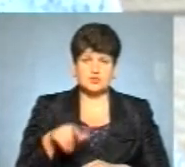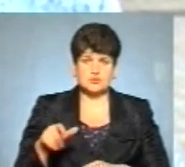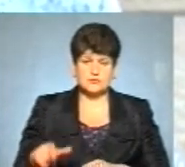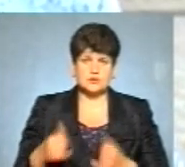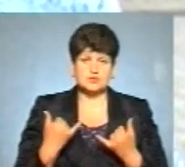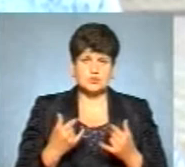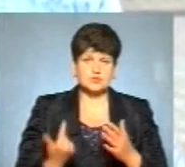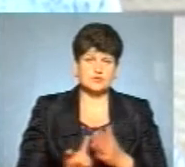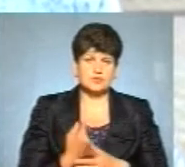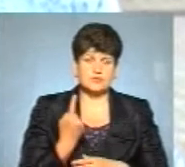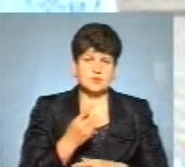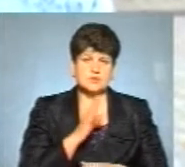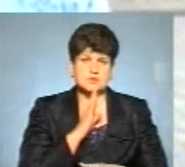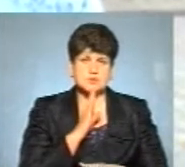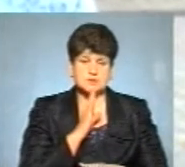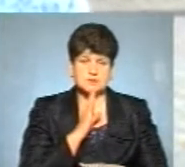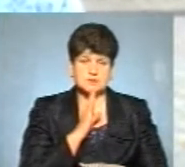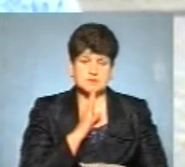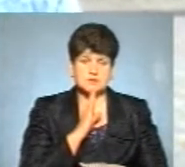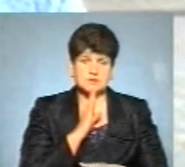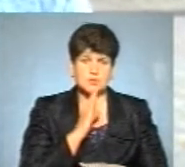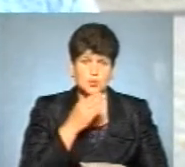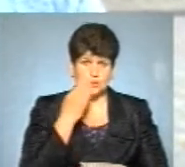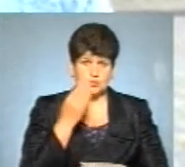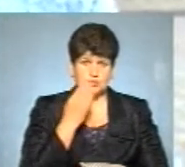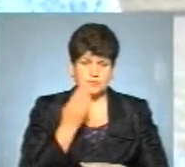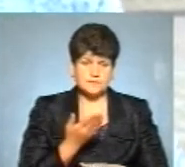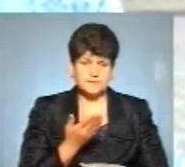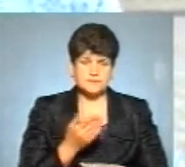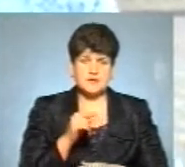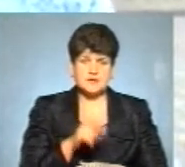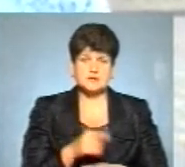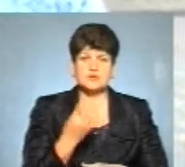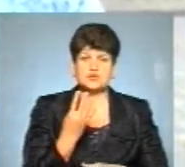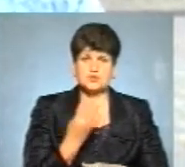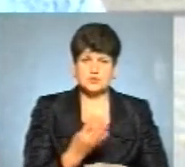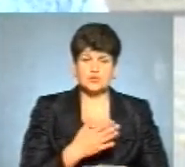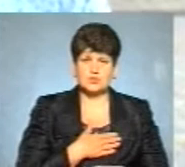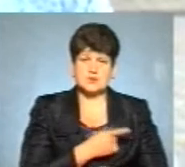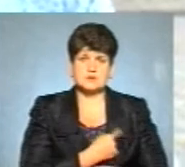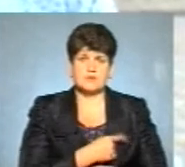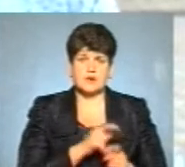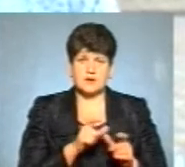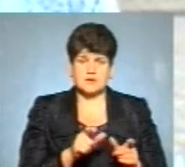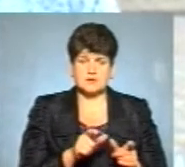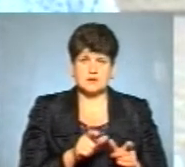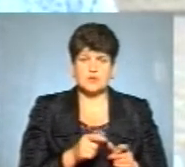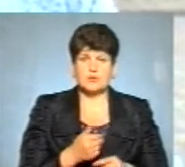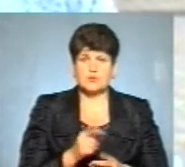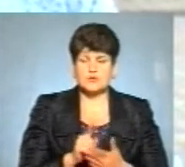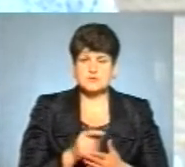Сьогодні теж одна жінка по Ужгороду, із них 4 у нас у лікарні. Повинен сказати,